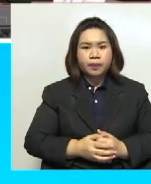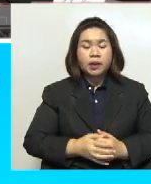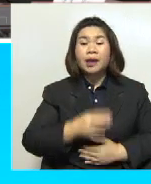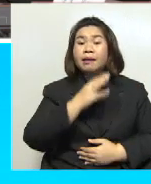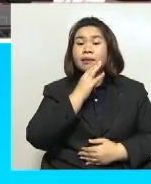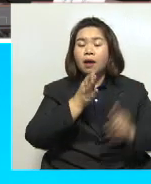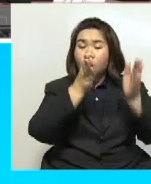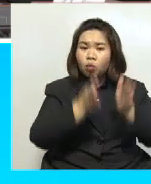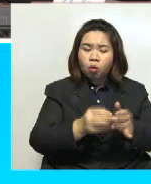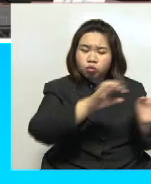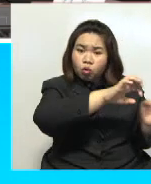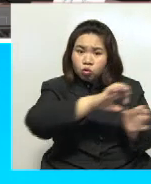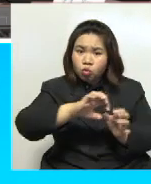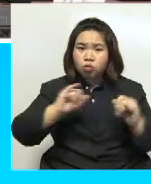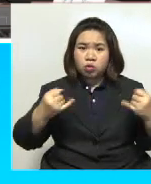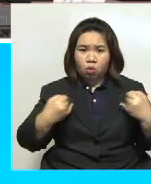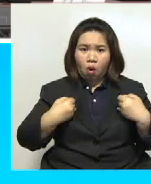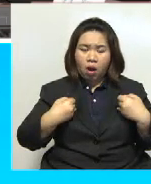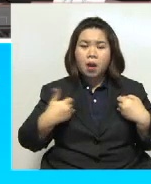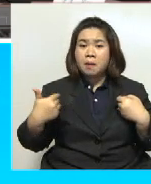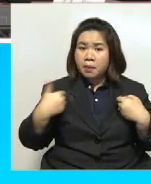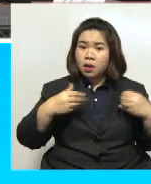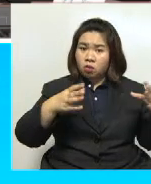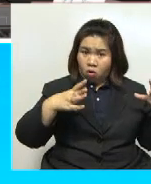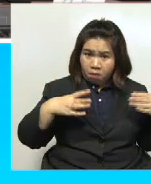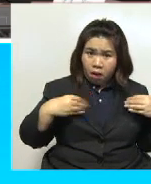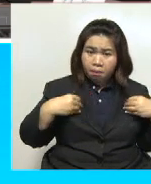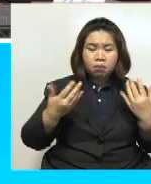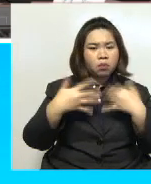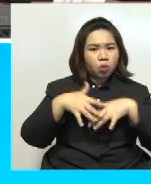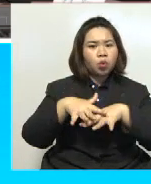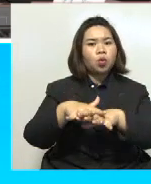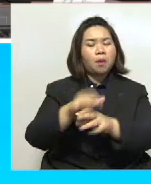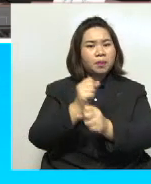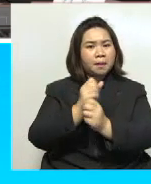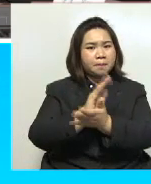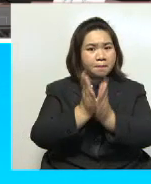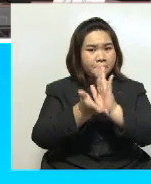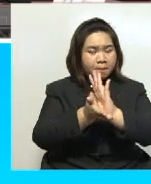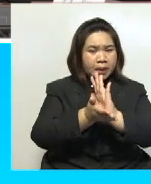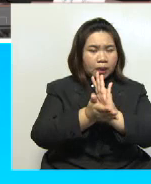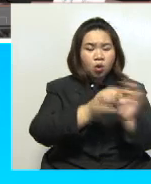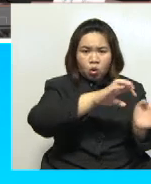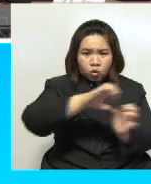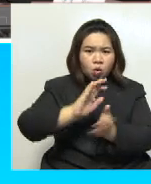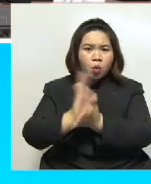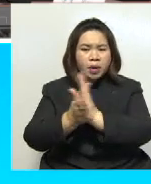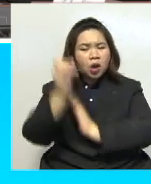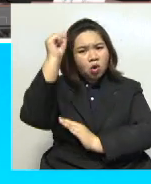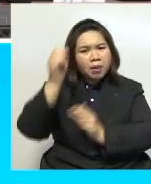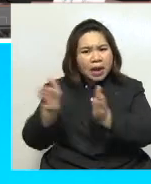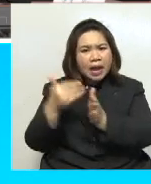ของผู้ขับรถตู้เนี่ยค่ะมีผู้ประกอบการที่เขาเห็นด้วยแล้วเขาก็เข้ามาร่วมในการปรับเปลี่ยนของเรามากน้อยขนาดไหนอะคะ